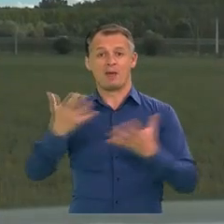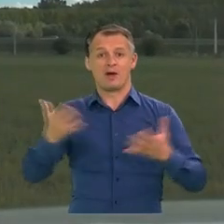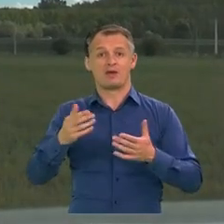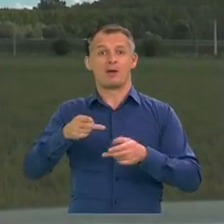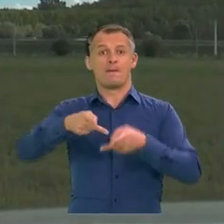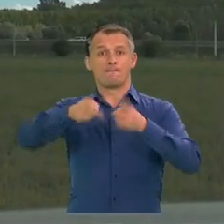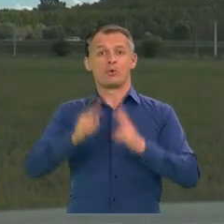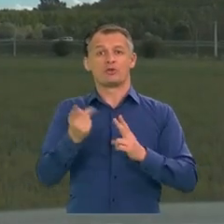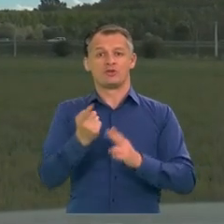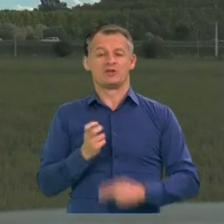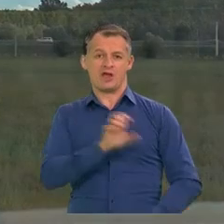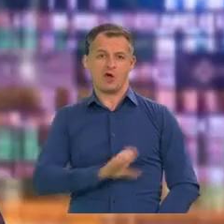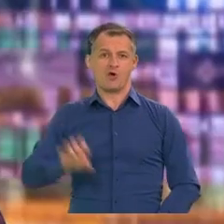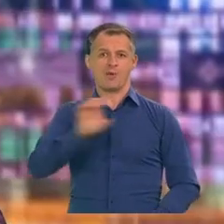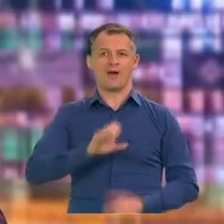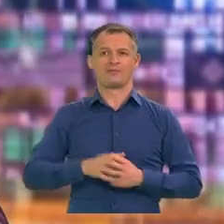Europa.